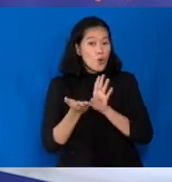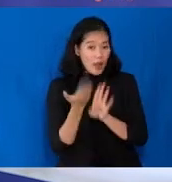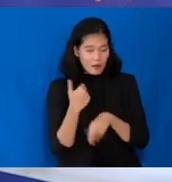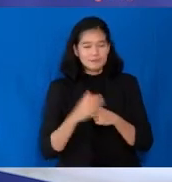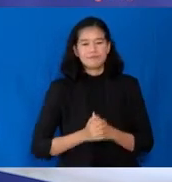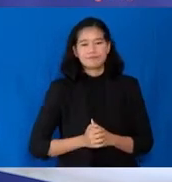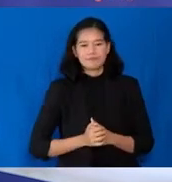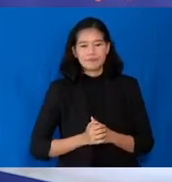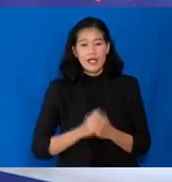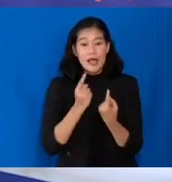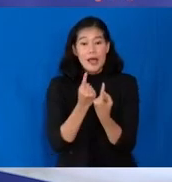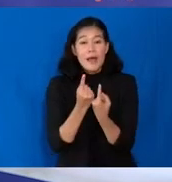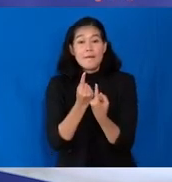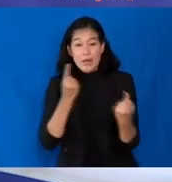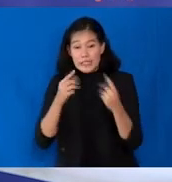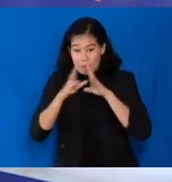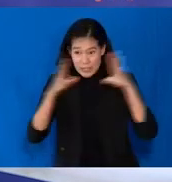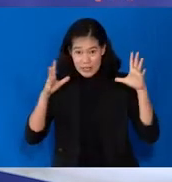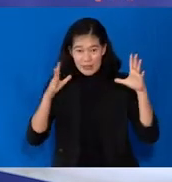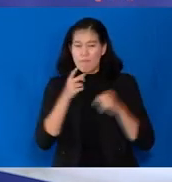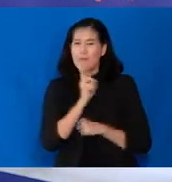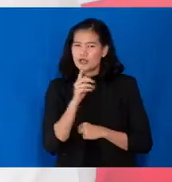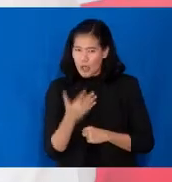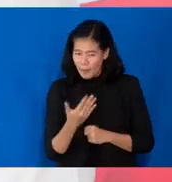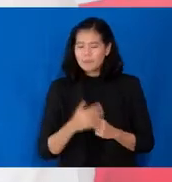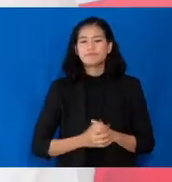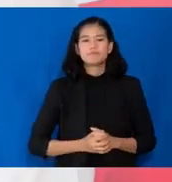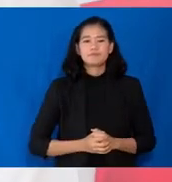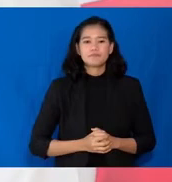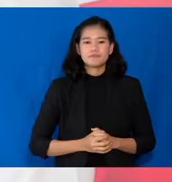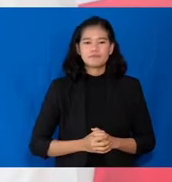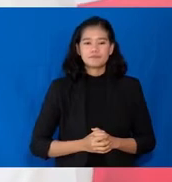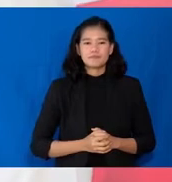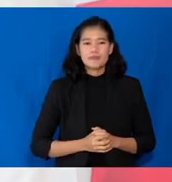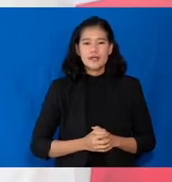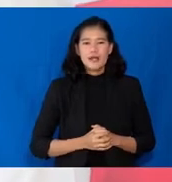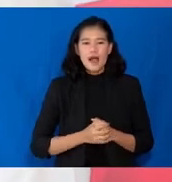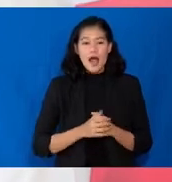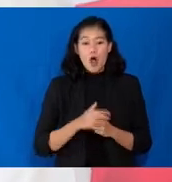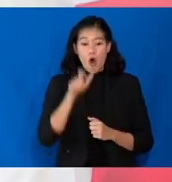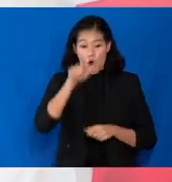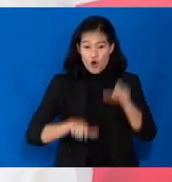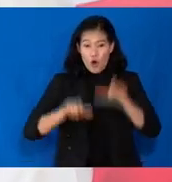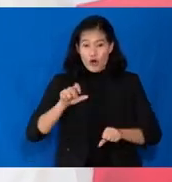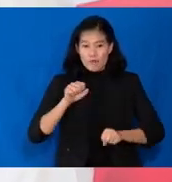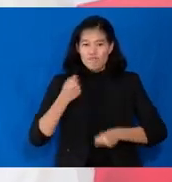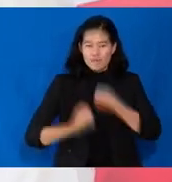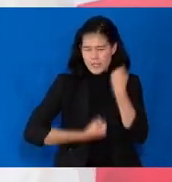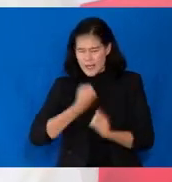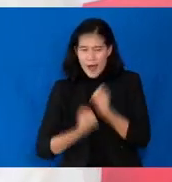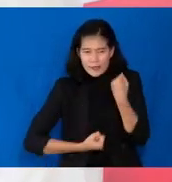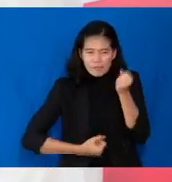bahwa pembatasan sosial berskala besar adalah pembatasan kegiatan dari penduduk